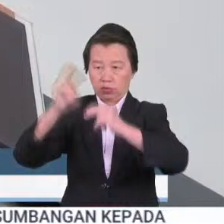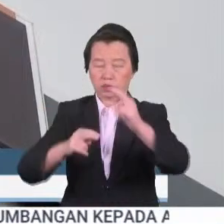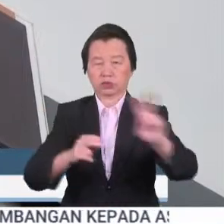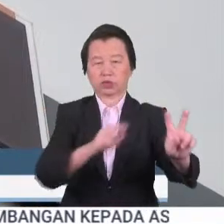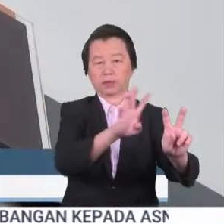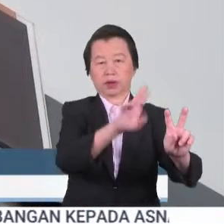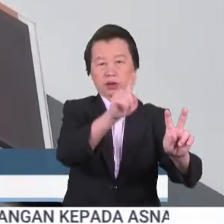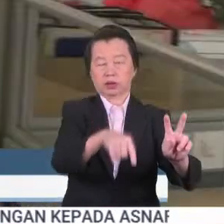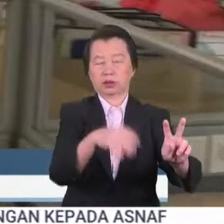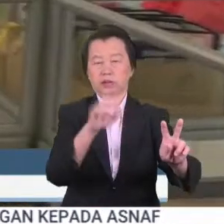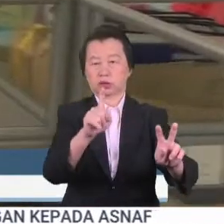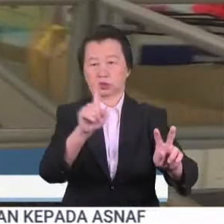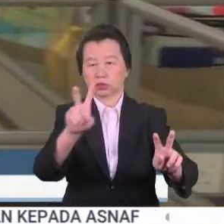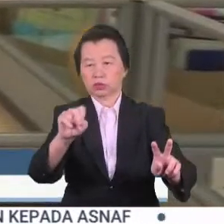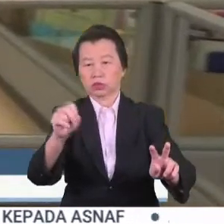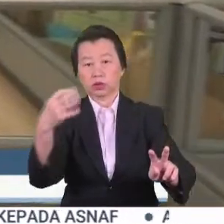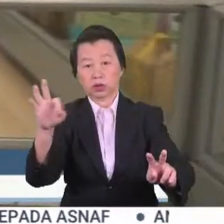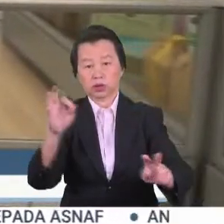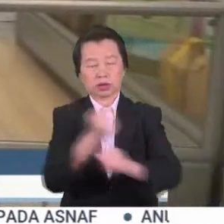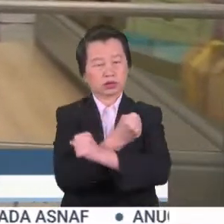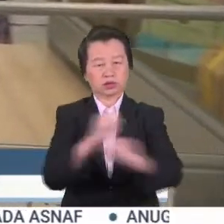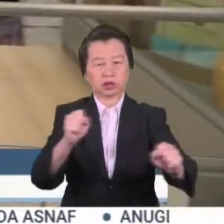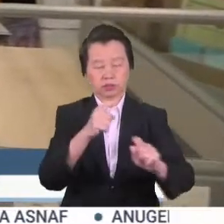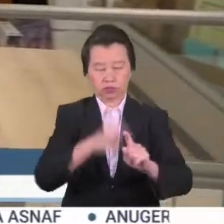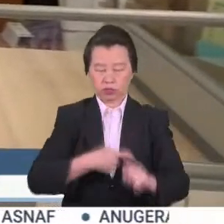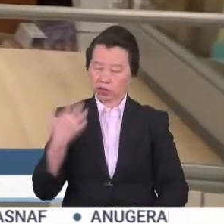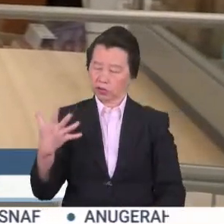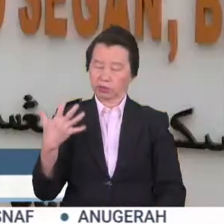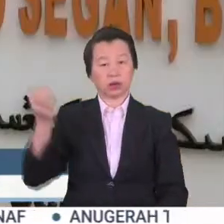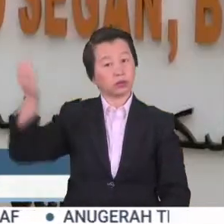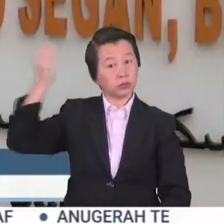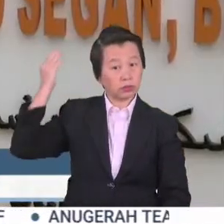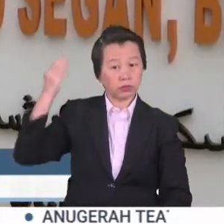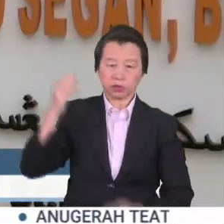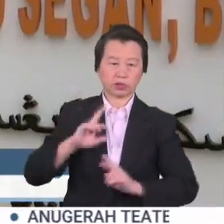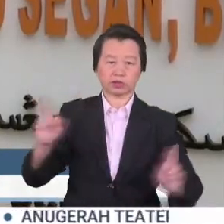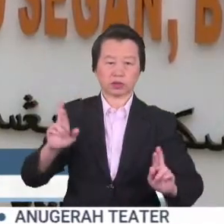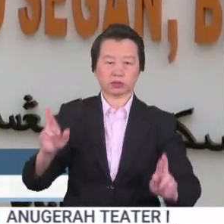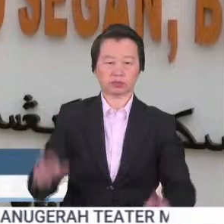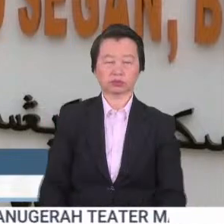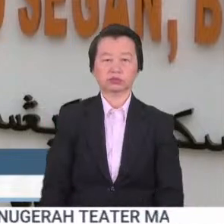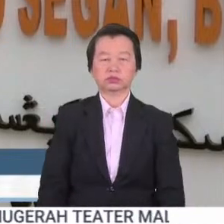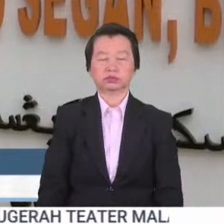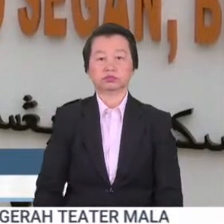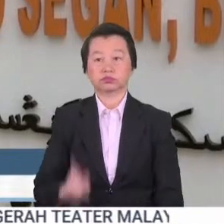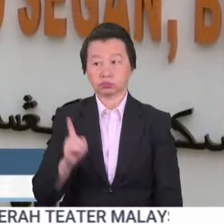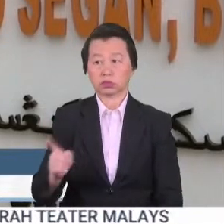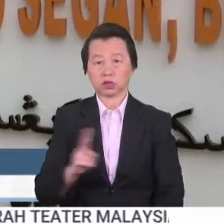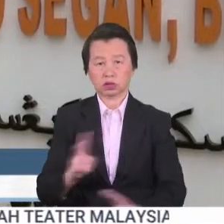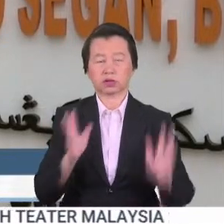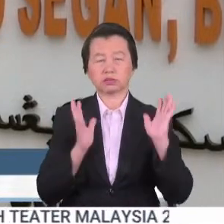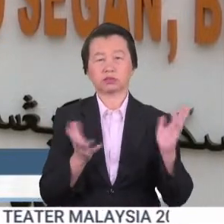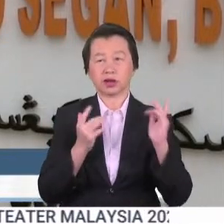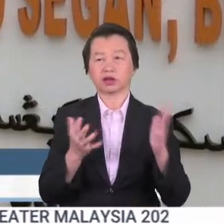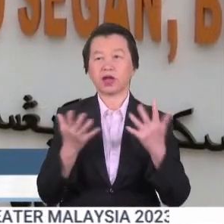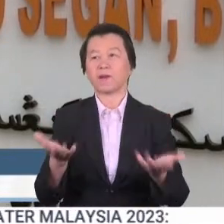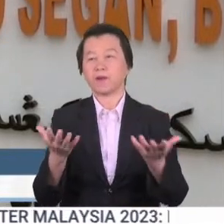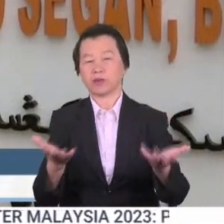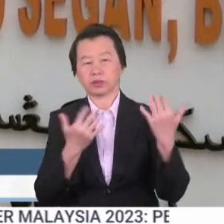Januari 2019 dan siap sepenuhnya pada Mei lalu komuniti dan ibu bapak mereka memang sangat menanti-nantikan